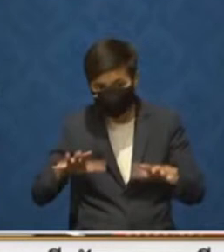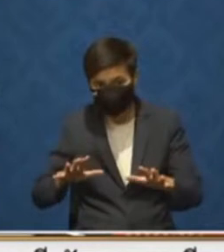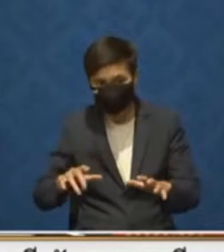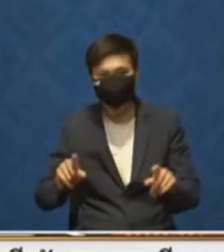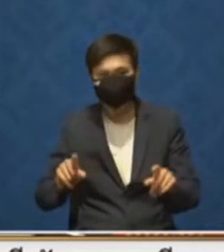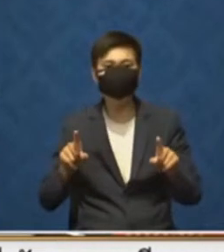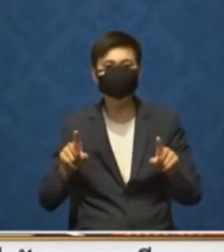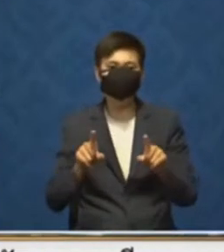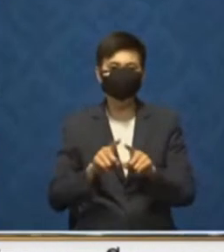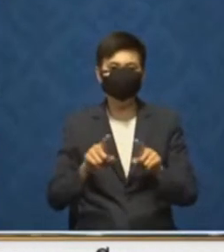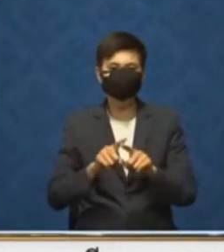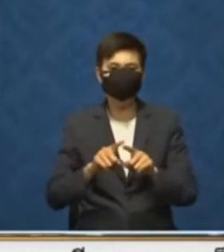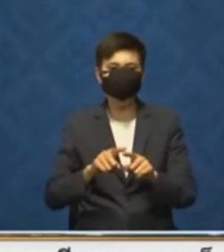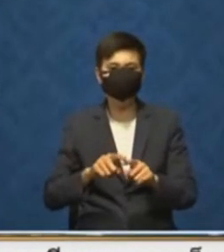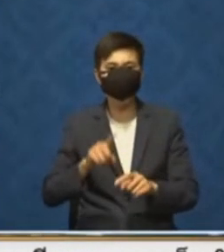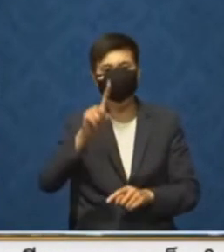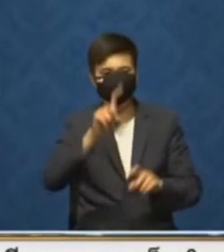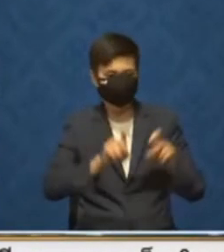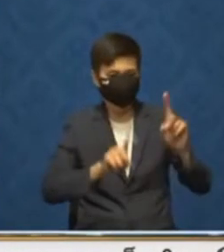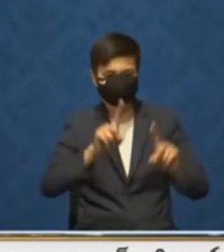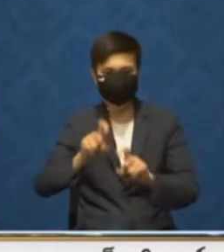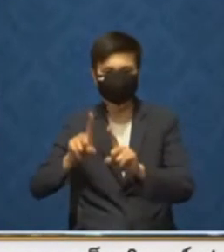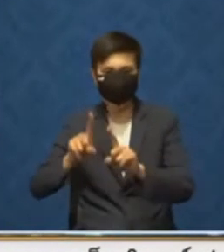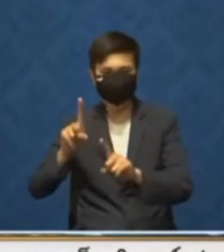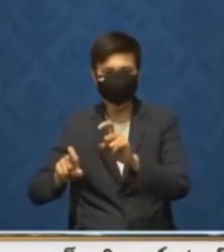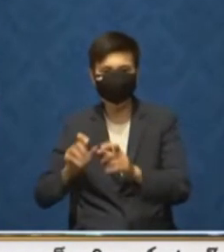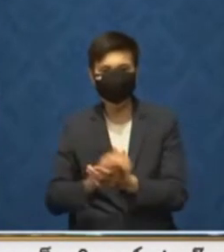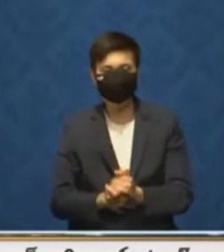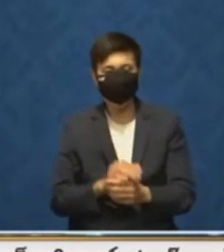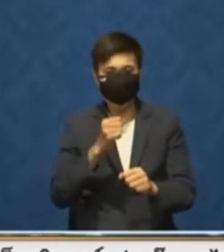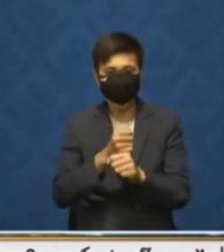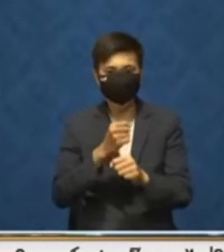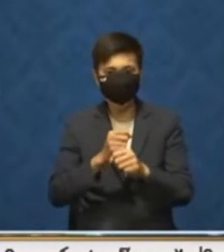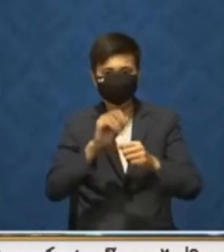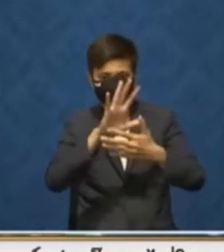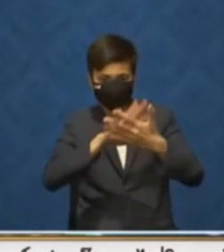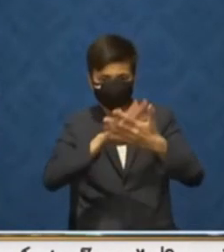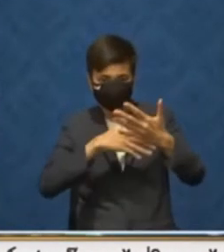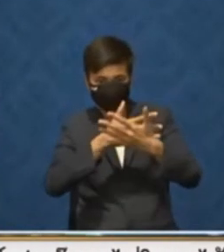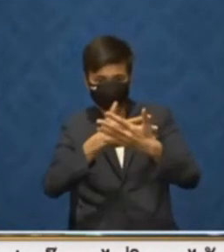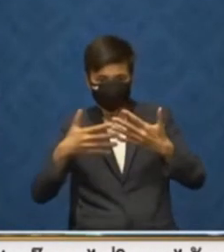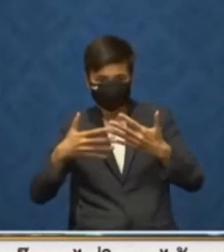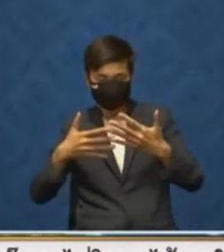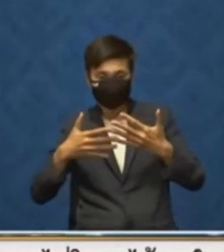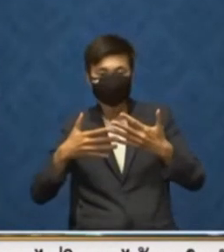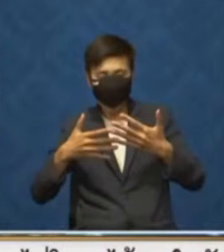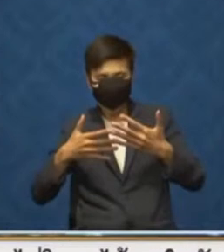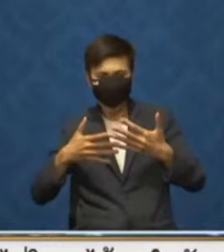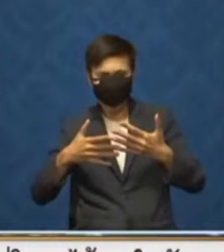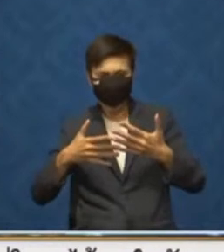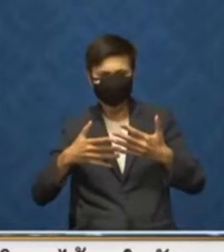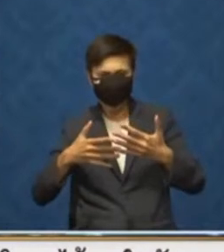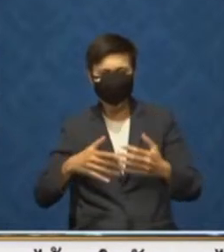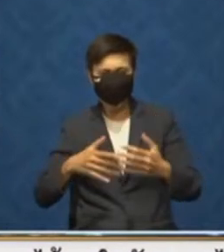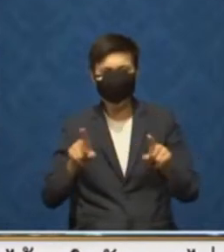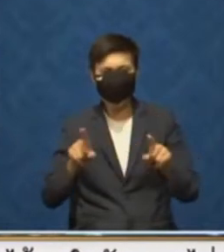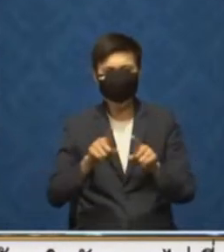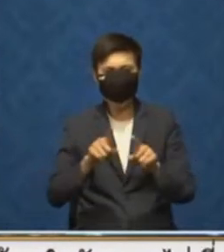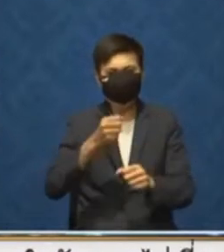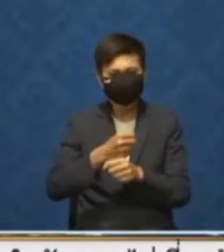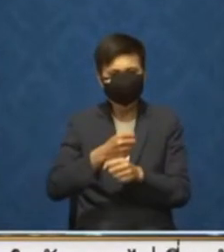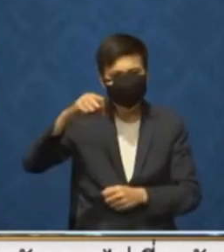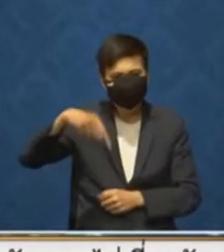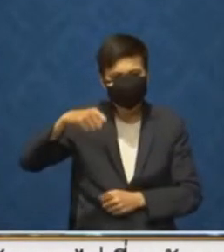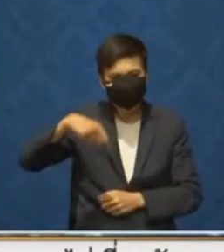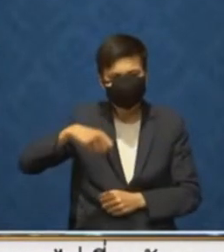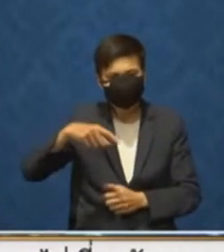จิ๊กซอเพราะ mr.maxที่ทำออกมาเนี่ยหกพันกว่าปี ts3ซ้อมไปแล้ว 400กิโลเมตรครับใช้ก็ประมาณ